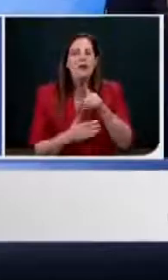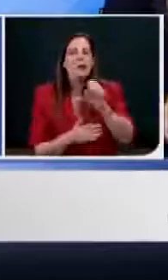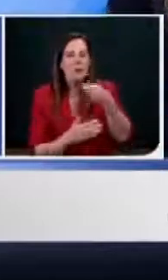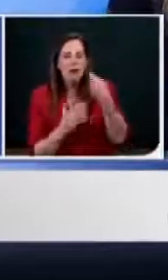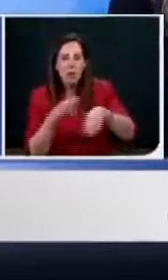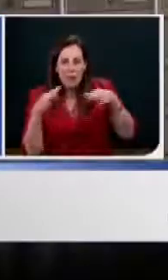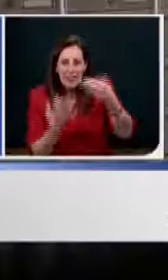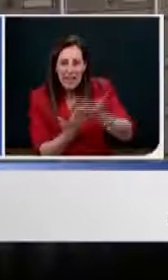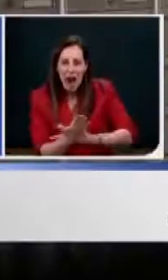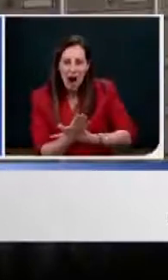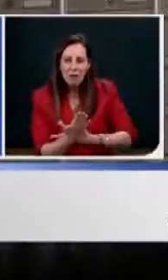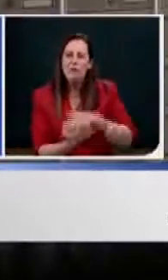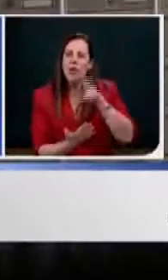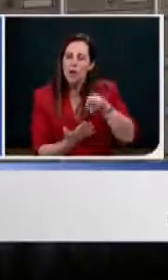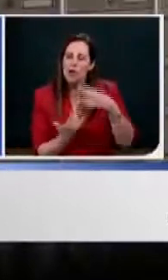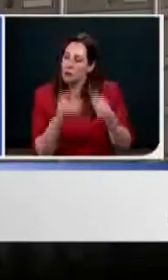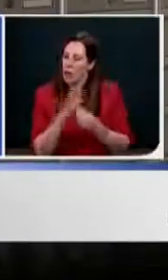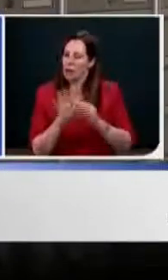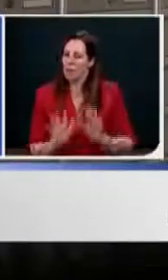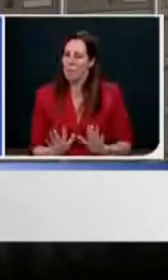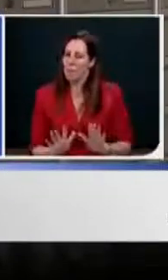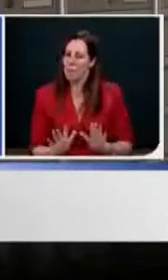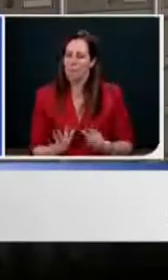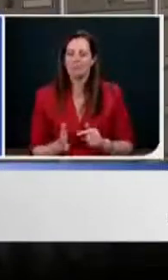על הנייר, יש מספר טיפים.